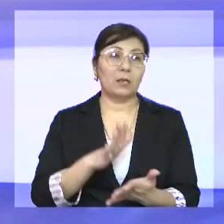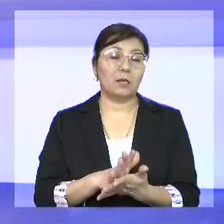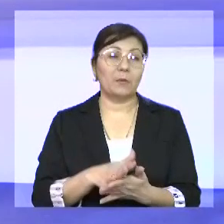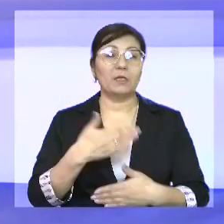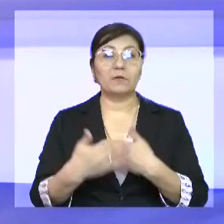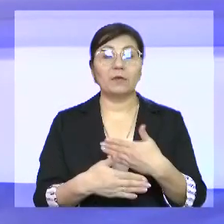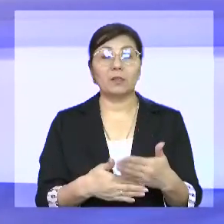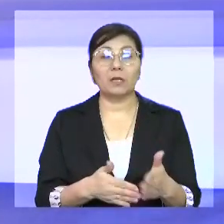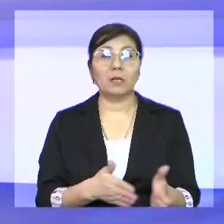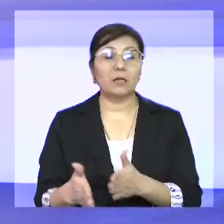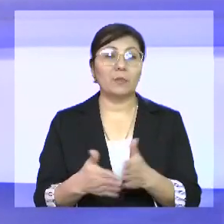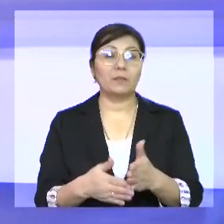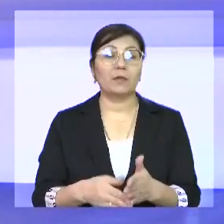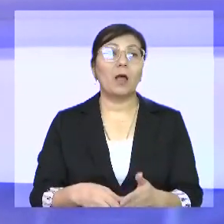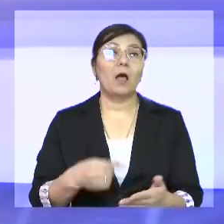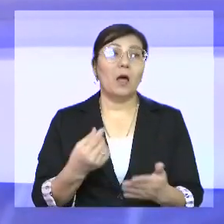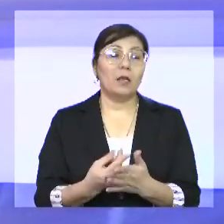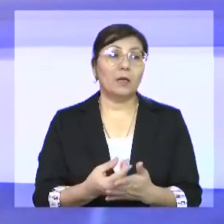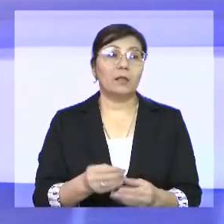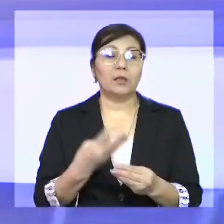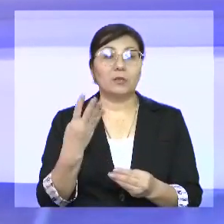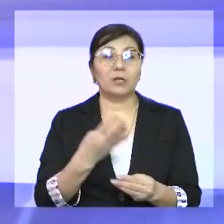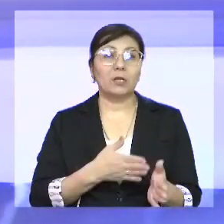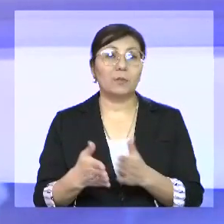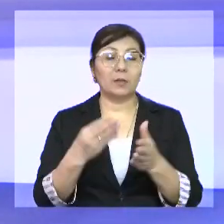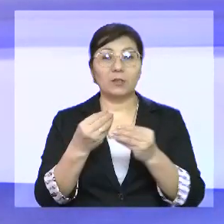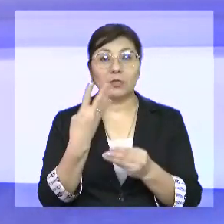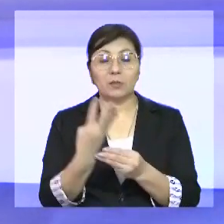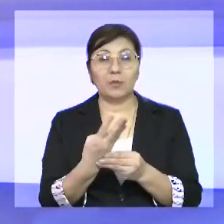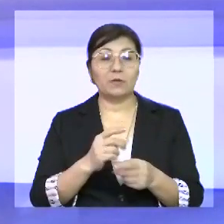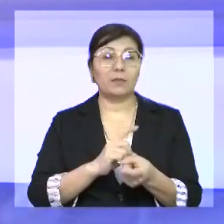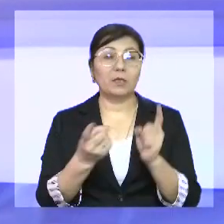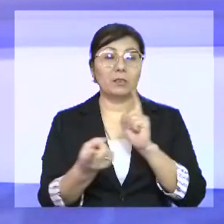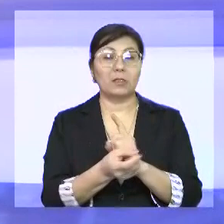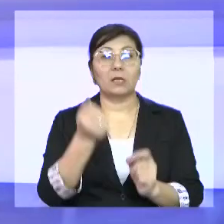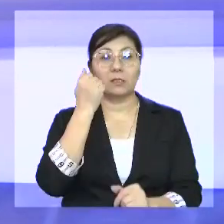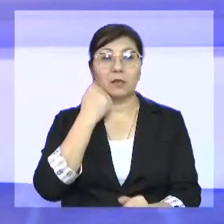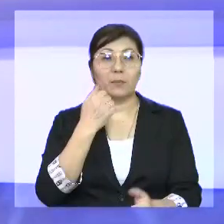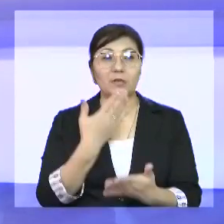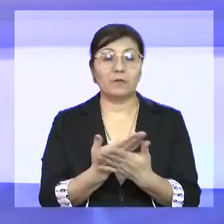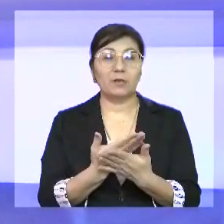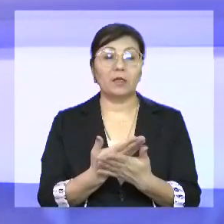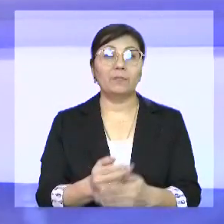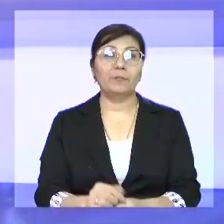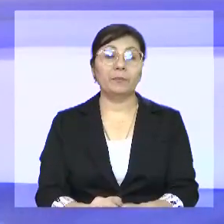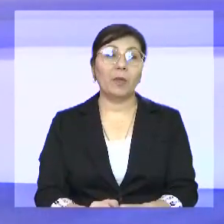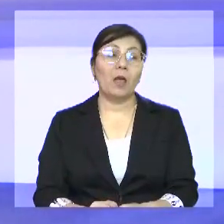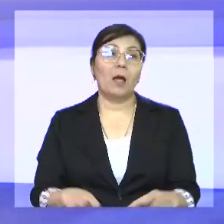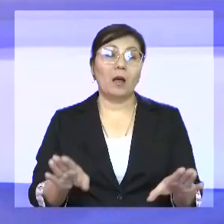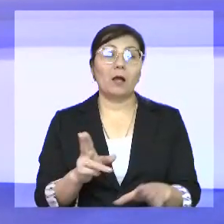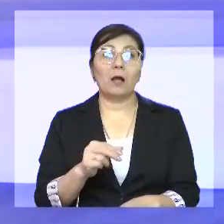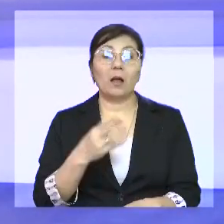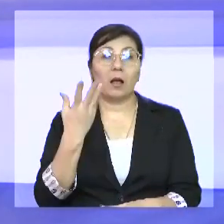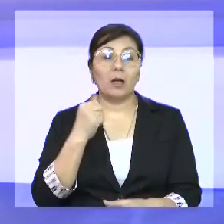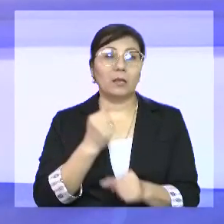пешеходных переходах с кнопкой вызова, 14 на трассах и еще 14 заменили старые, вышедшие из строя светофоры. О том, когда